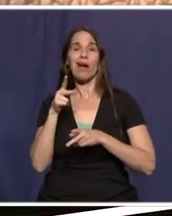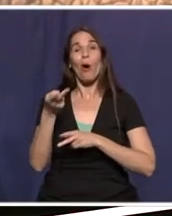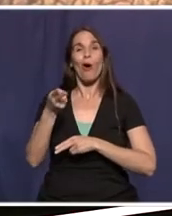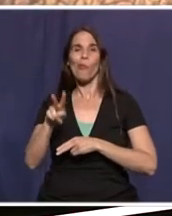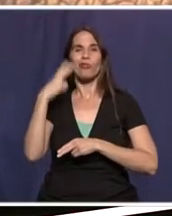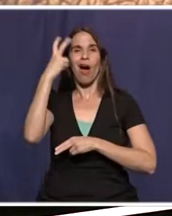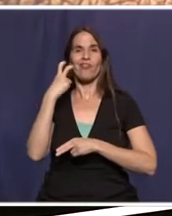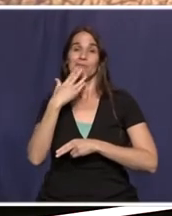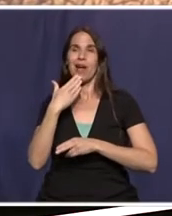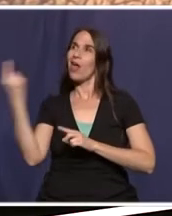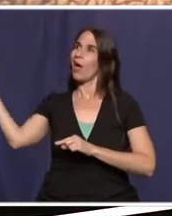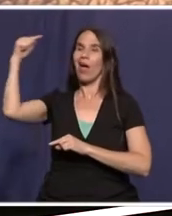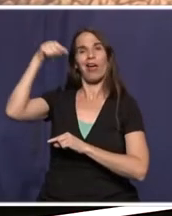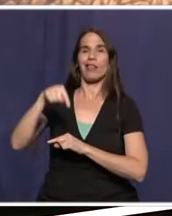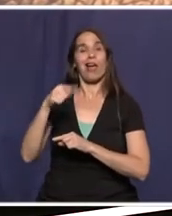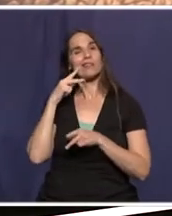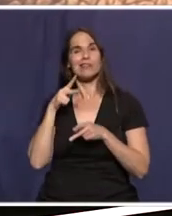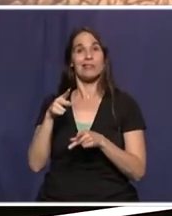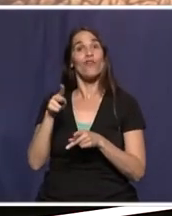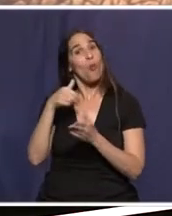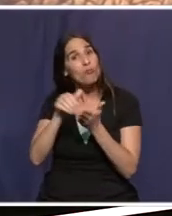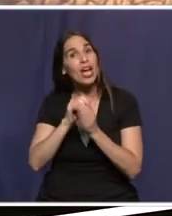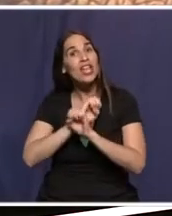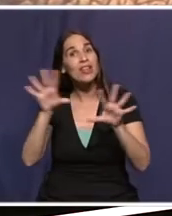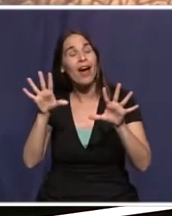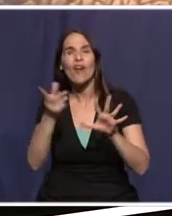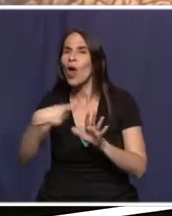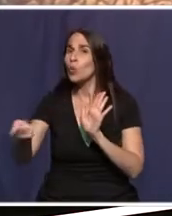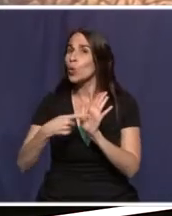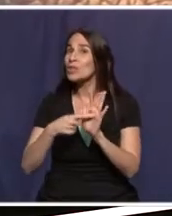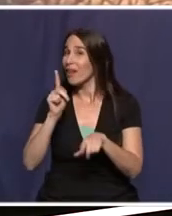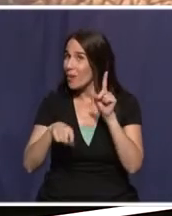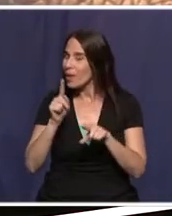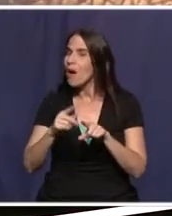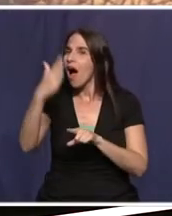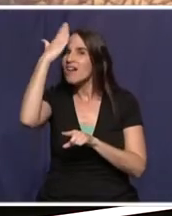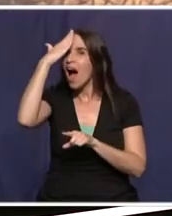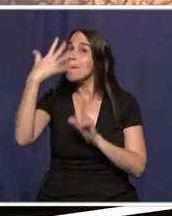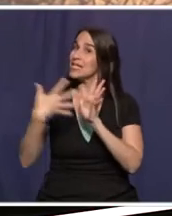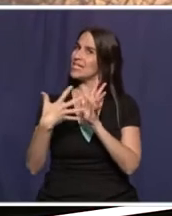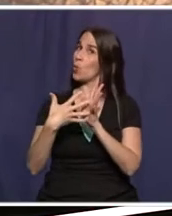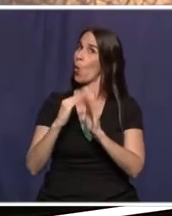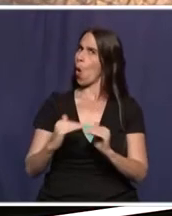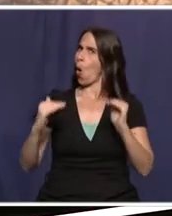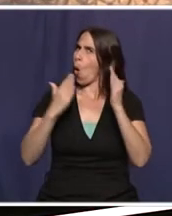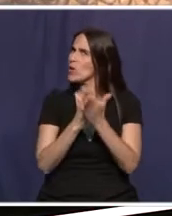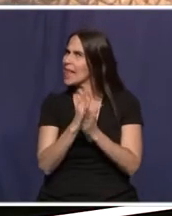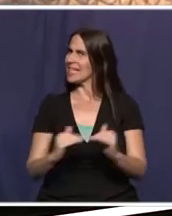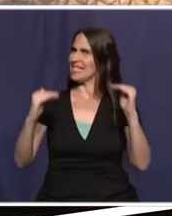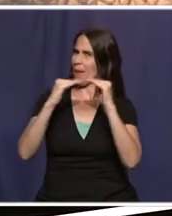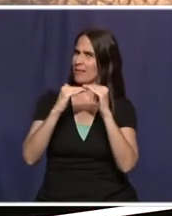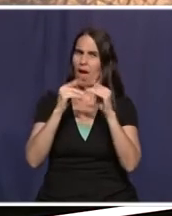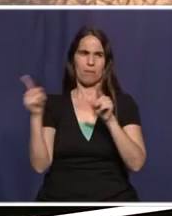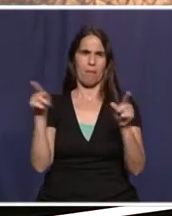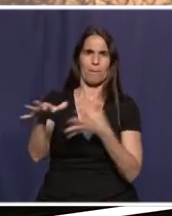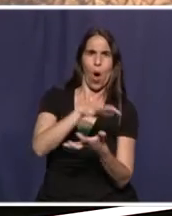אזרחי ישראל מרקטה, הממשיך לשדר בערוץ, בעוד אנו דורשים, לעתים בצדק, הכרה בסיקור הוגן על סימטריה, בהיקף ובשורש